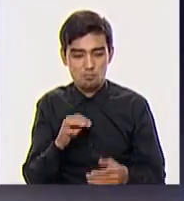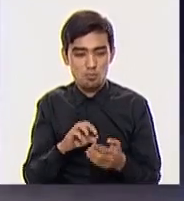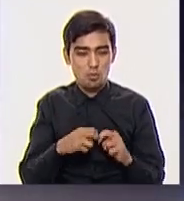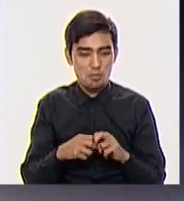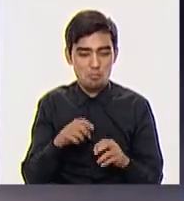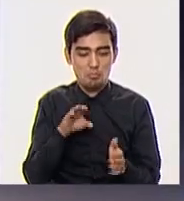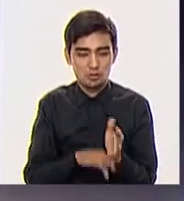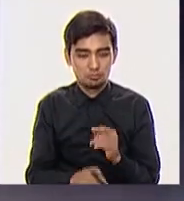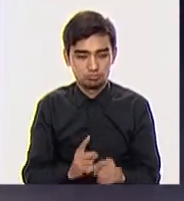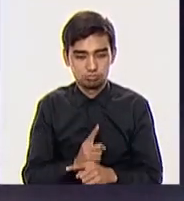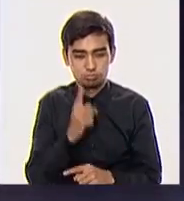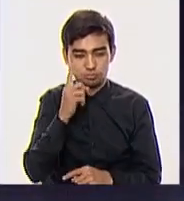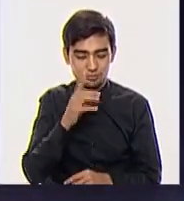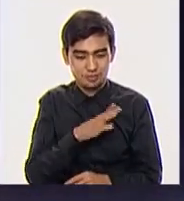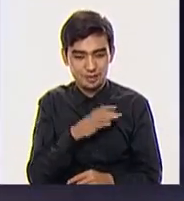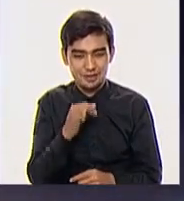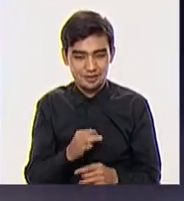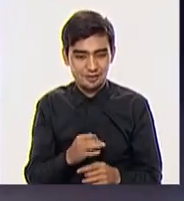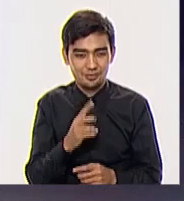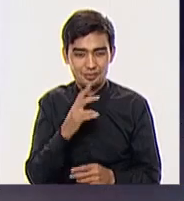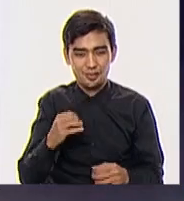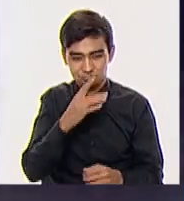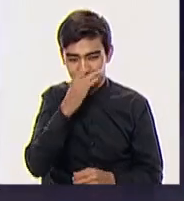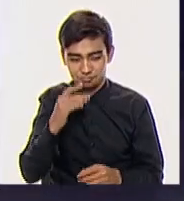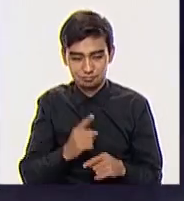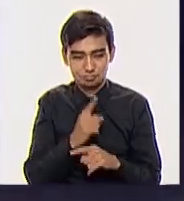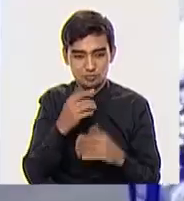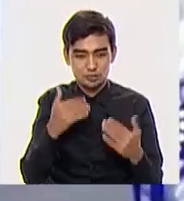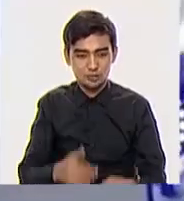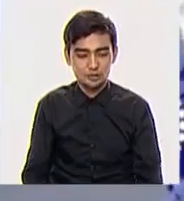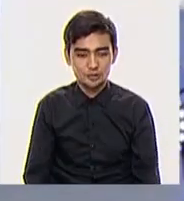вскоре после этого капсула с тайконавтами вышла на заданную орбиту.